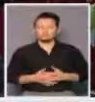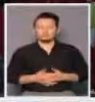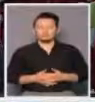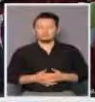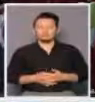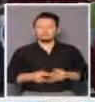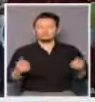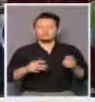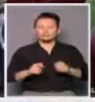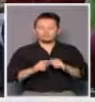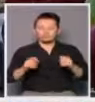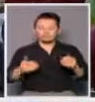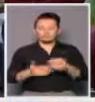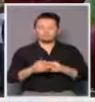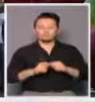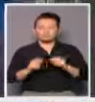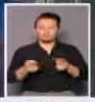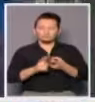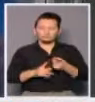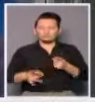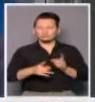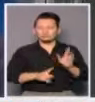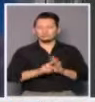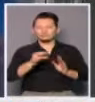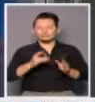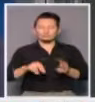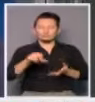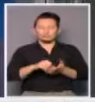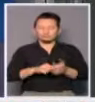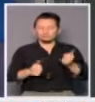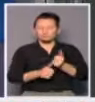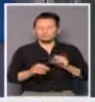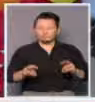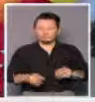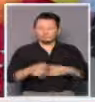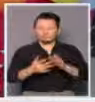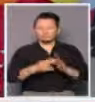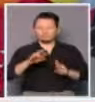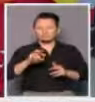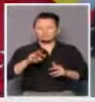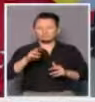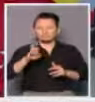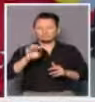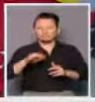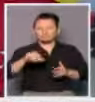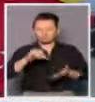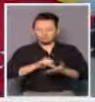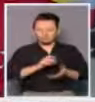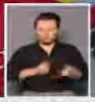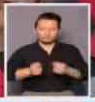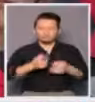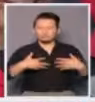На торжественном открытии нового здания в микрорайоне Нурсая принял участие заместитель акима города Полымбет Хасанов, представители